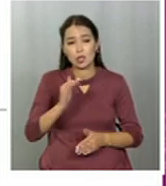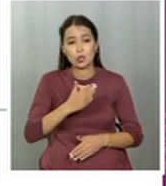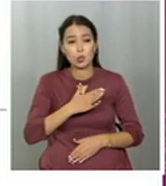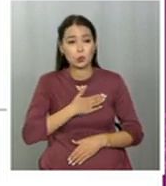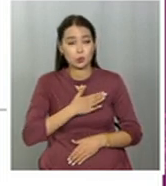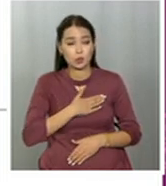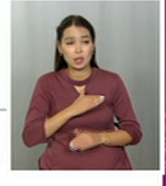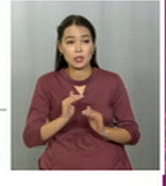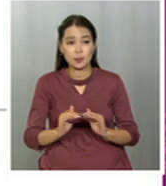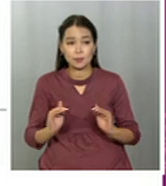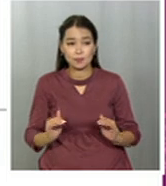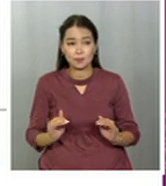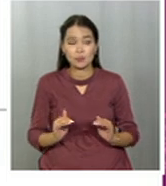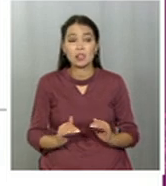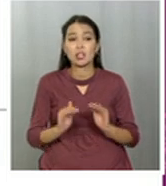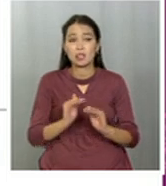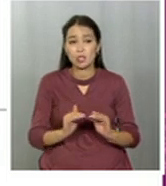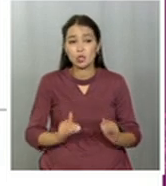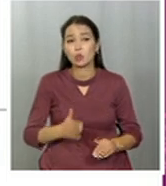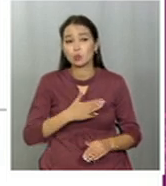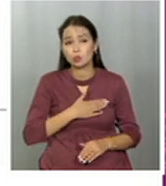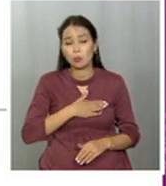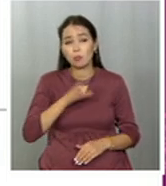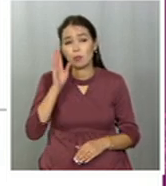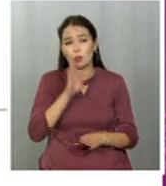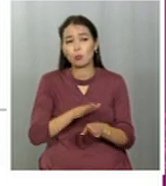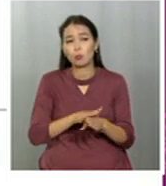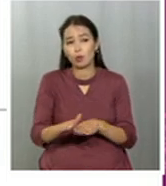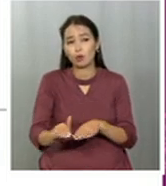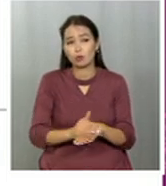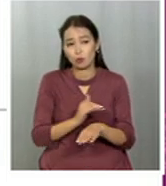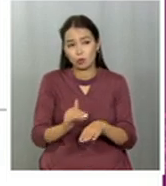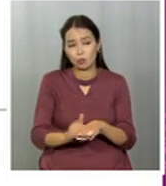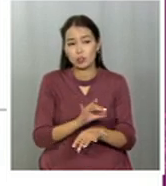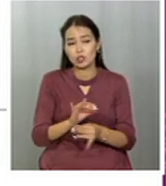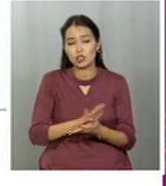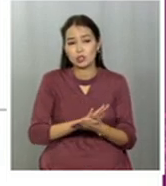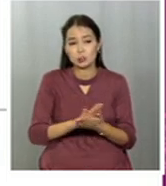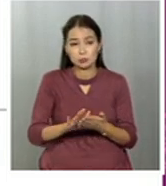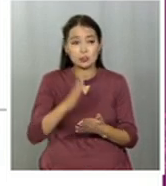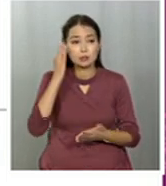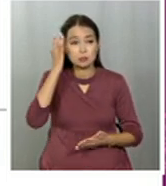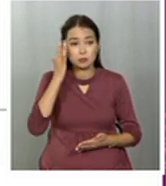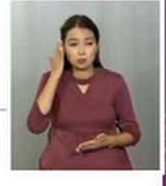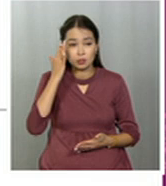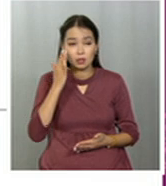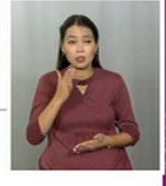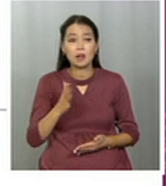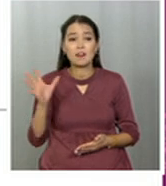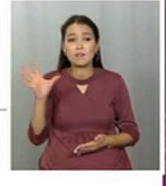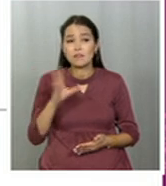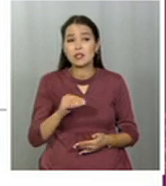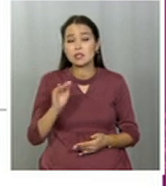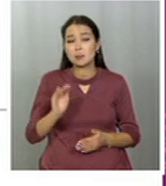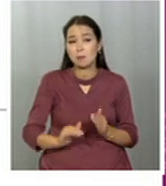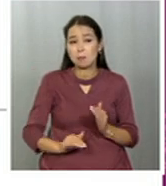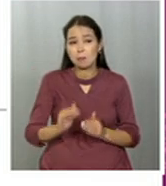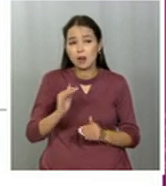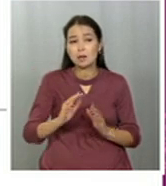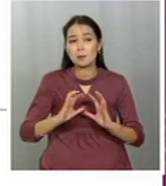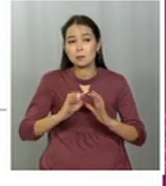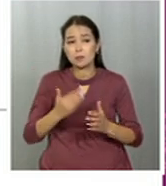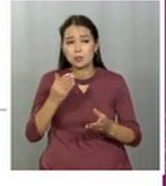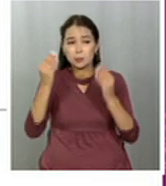Предположение учащихся. Детская душа мальчика полна добра и чистых помыслов. Весь маленький мирок представления о